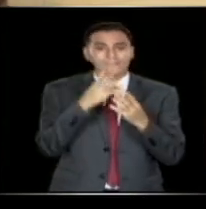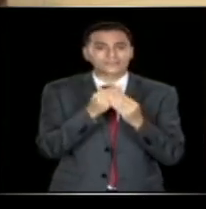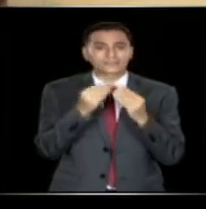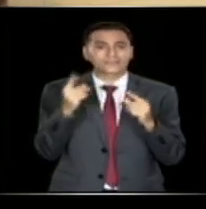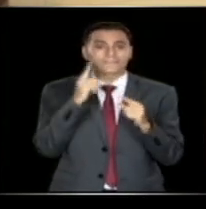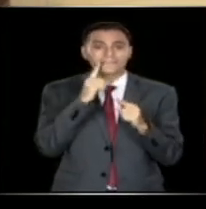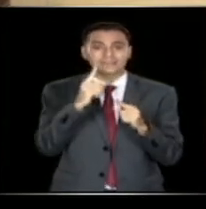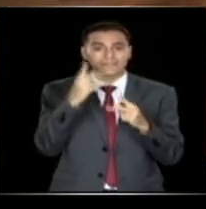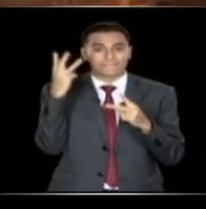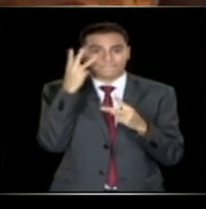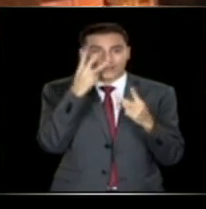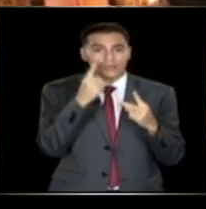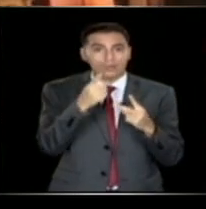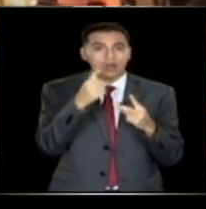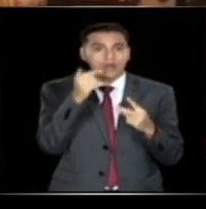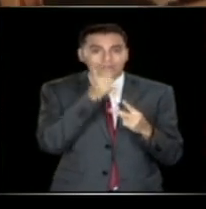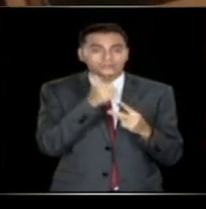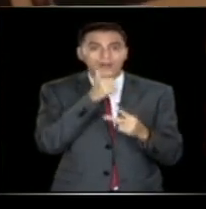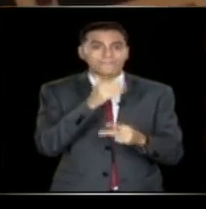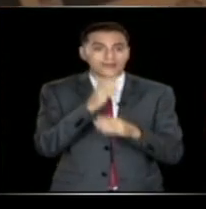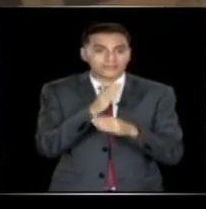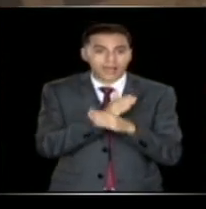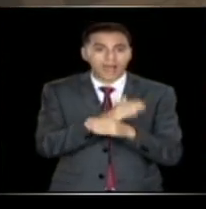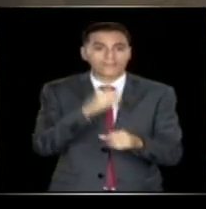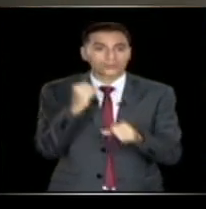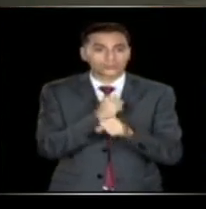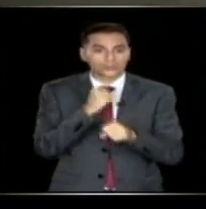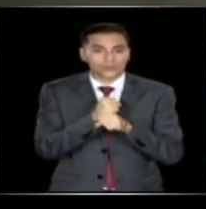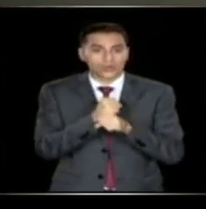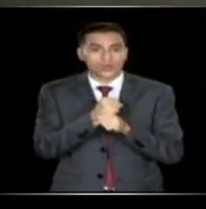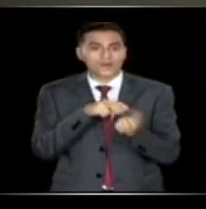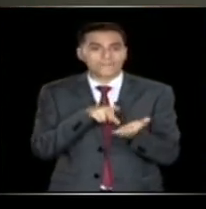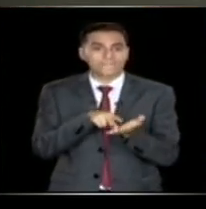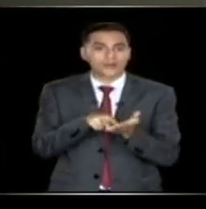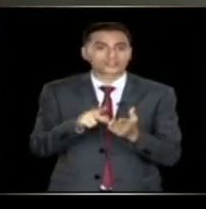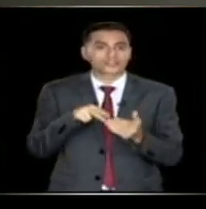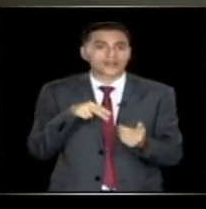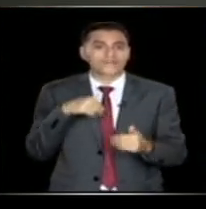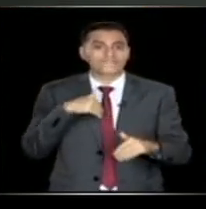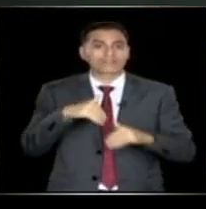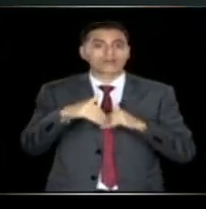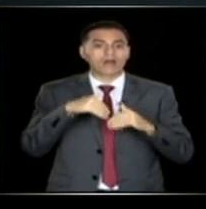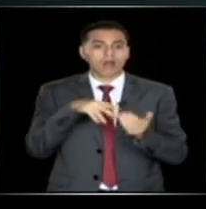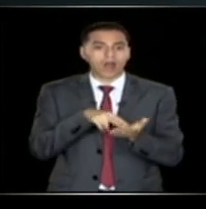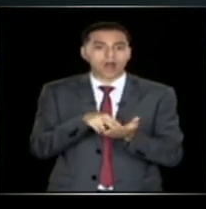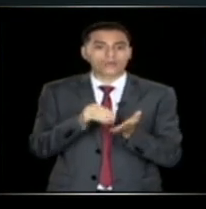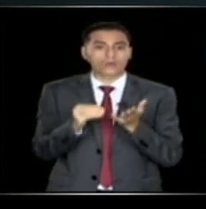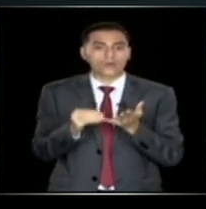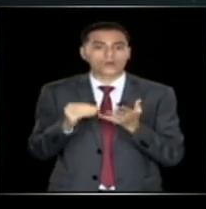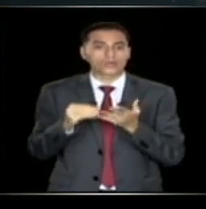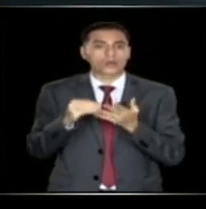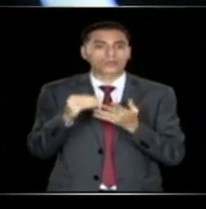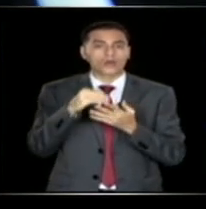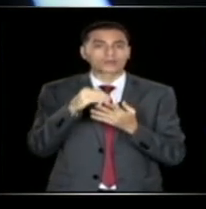ومادونا بالمثابرة والتعب والشغل والمعافرة ماشية في طريقها خطوة بخطوة. خدت ورشة